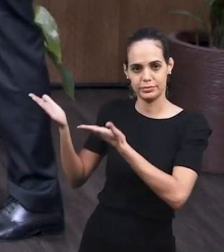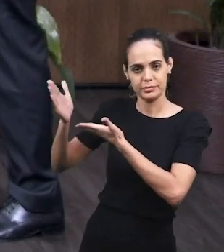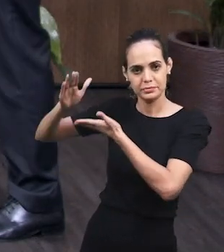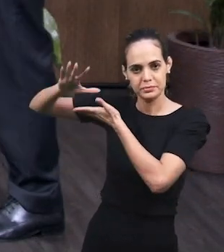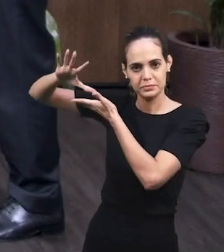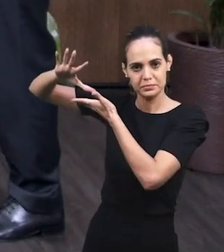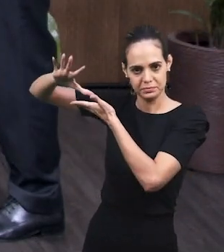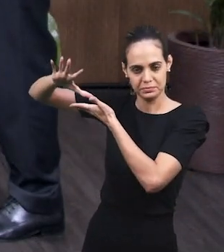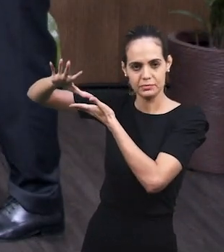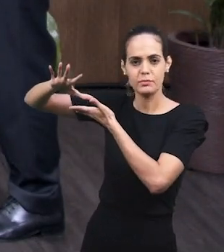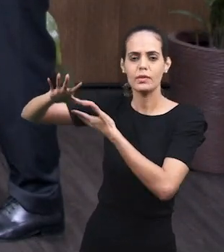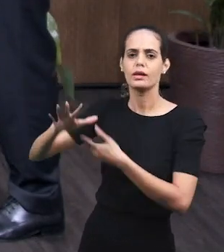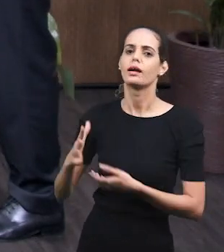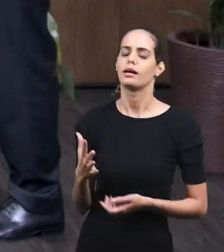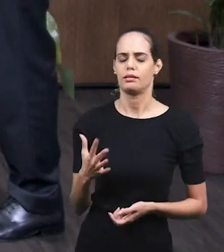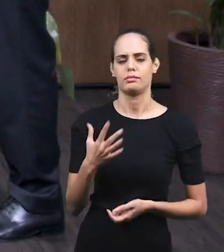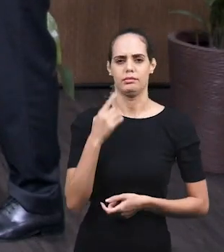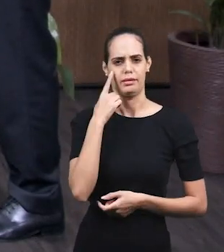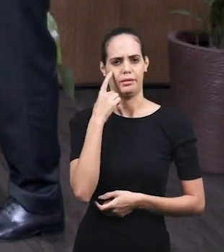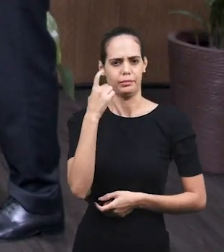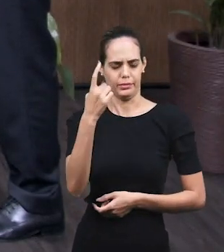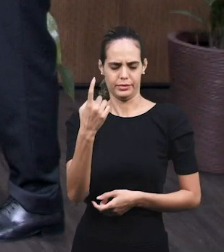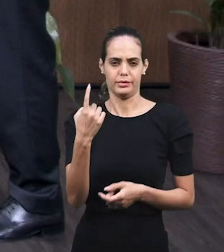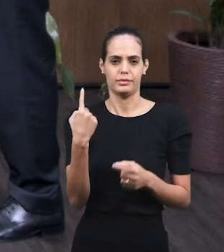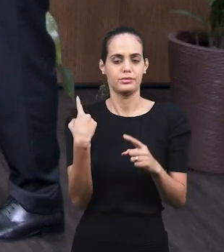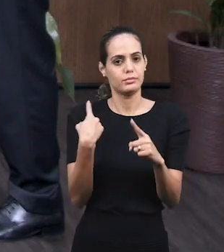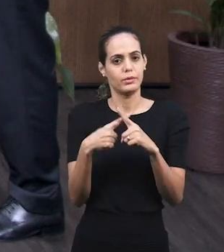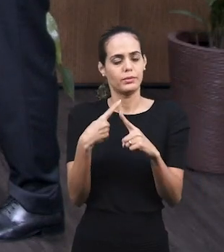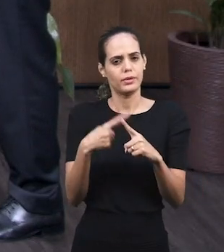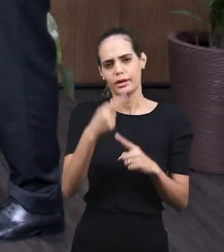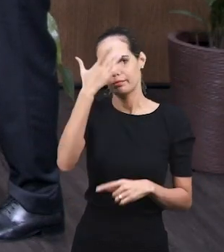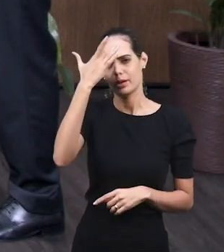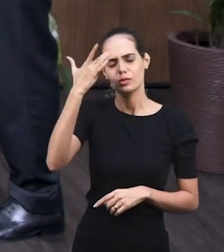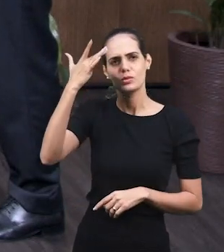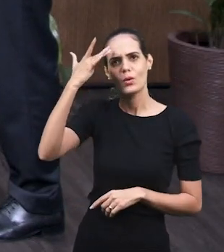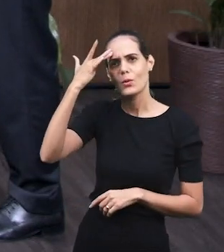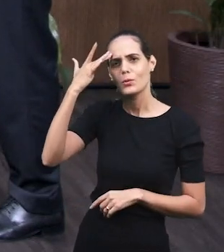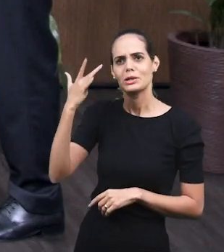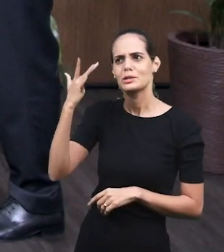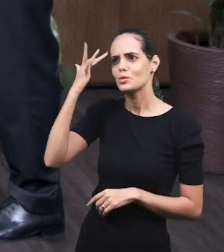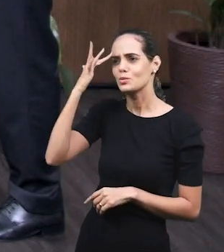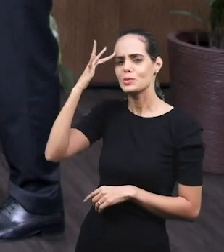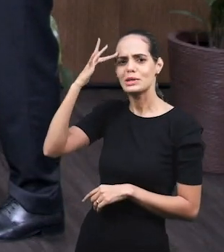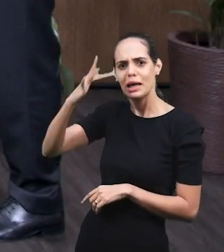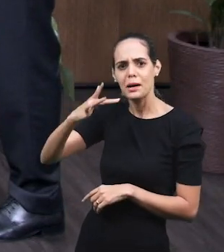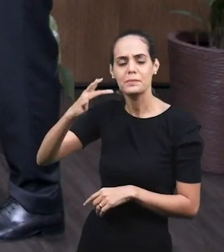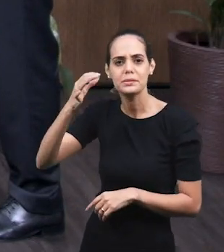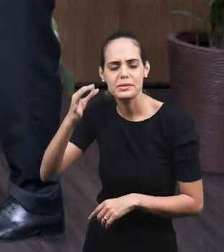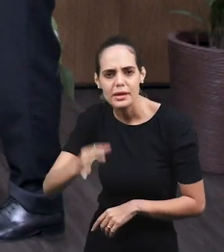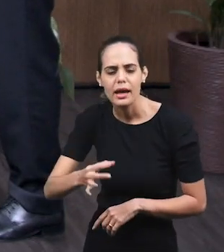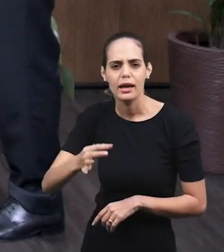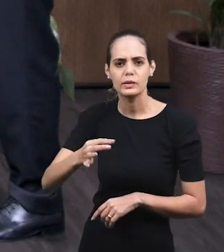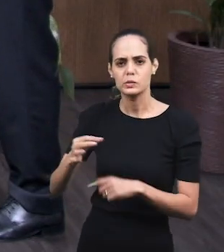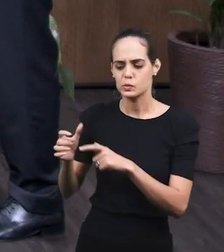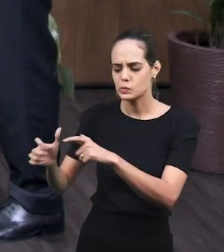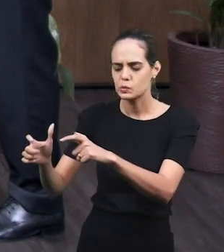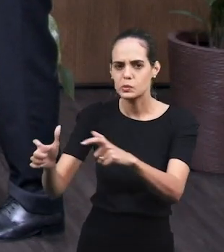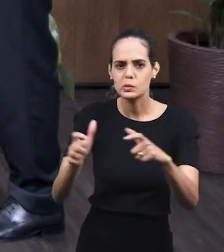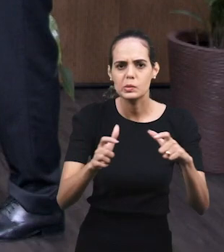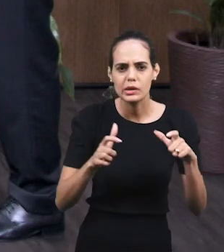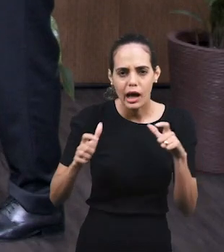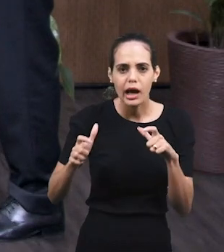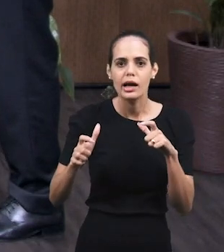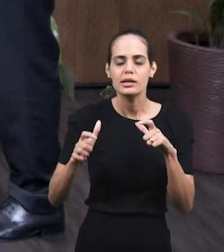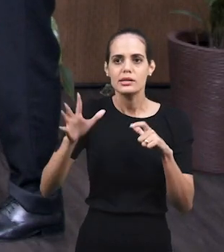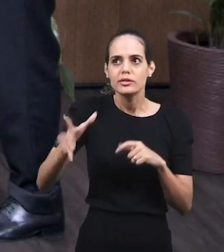Mettre en contexte ici la région fait une présentation géographique. Cela est très important,